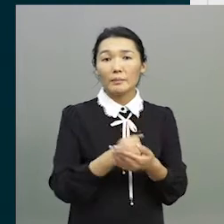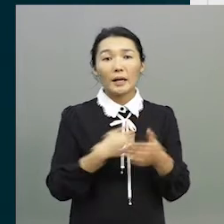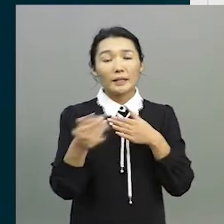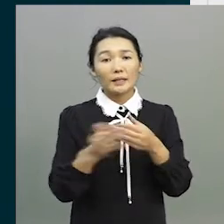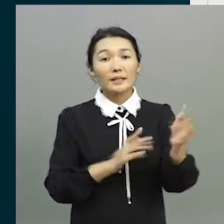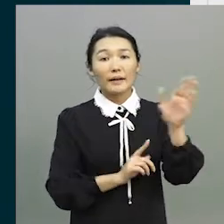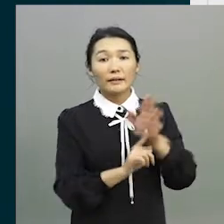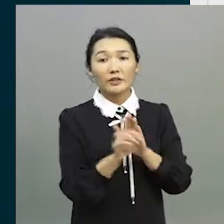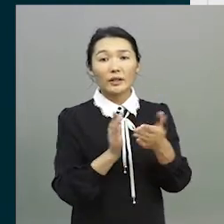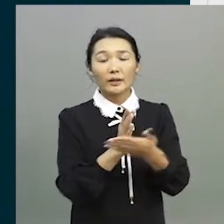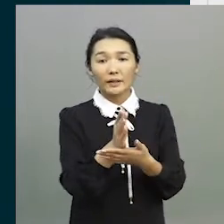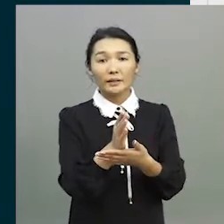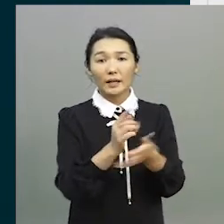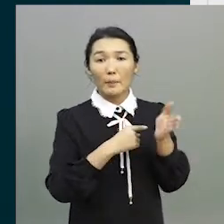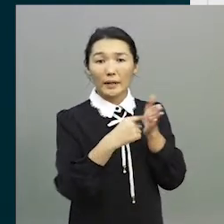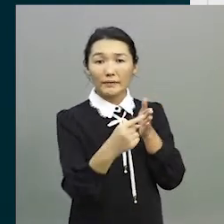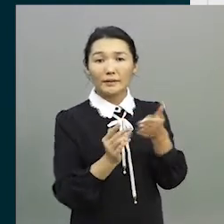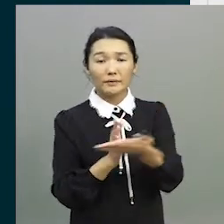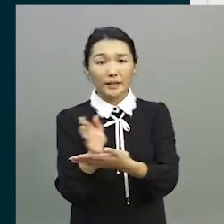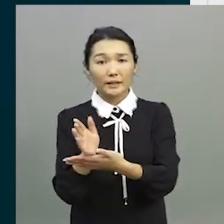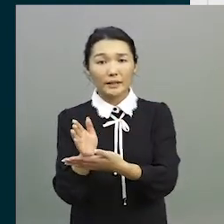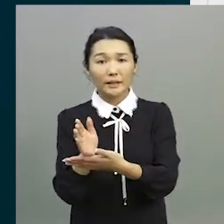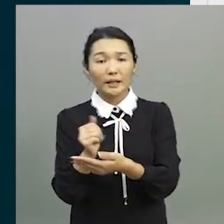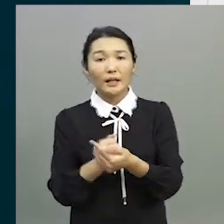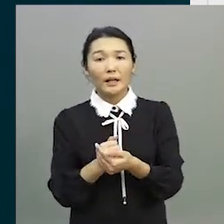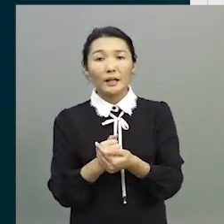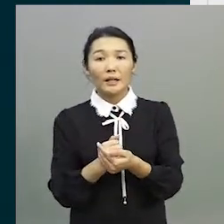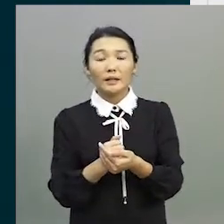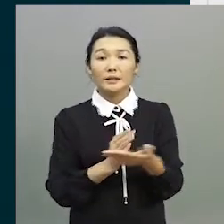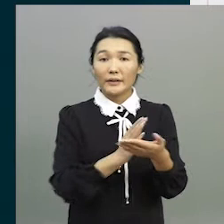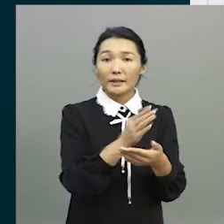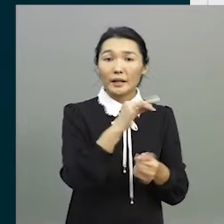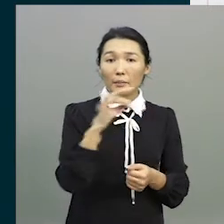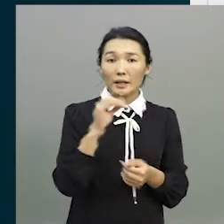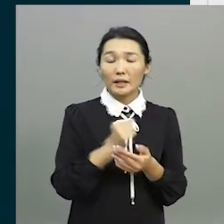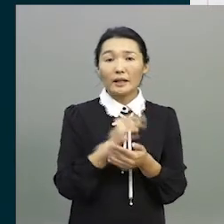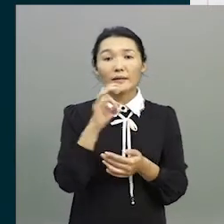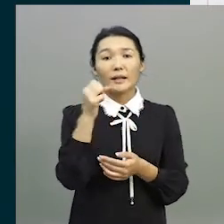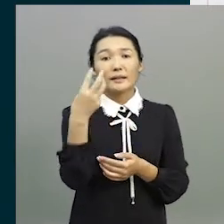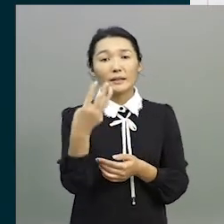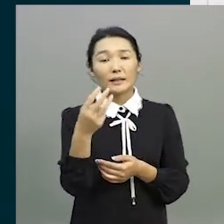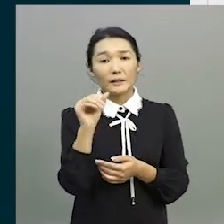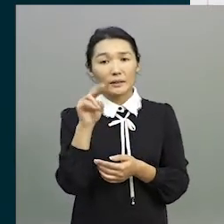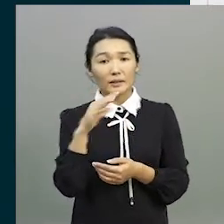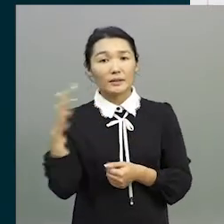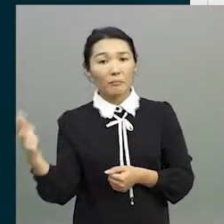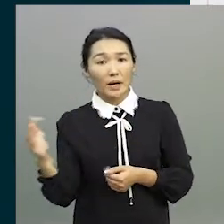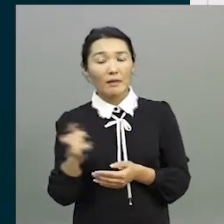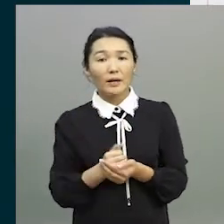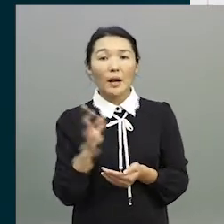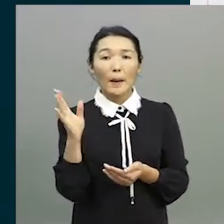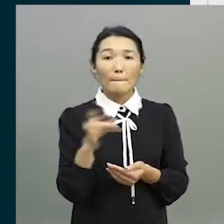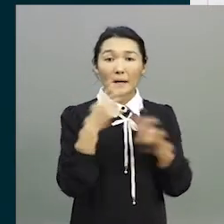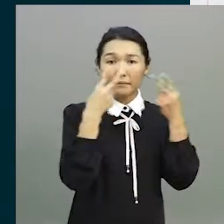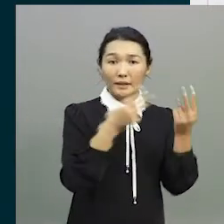от начала вектора b провести вектор со направленный с вектором и на 3 единицы вправо то мы уже